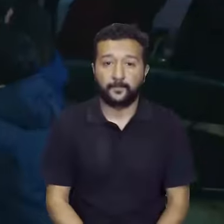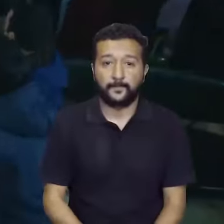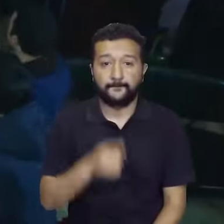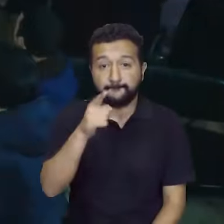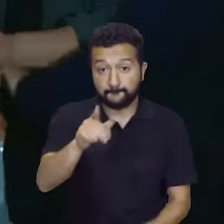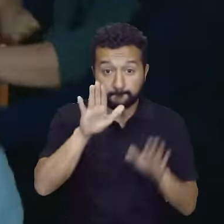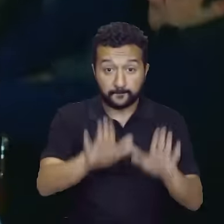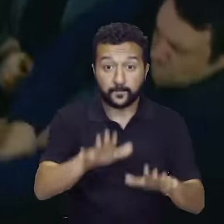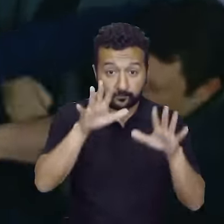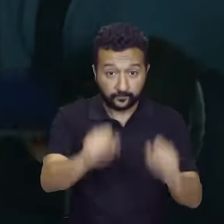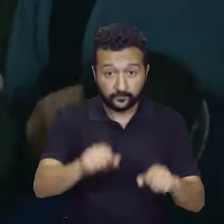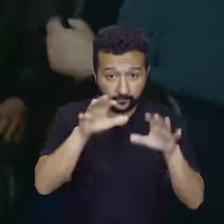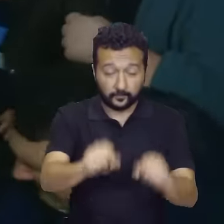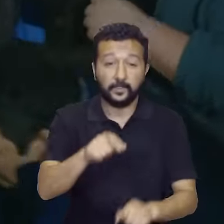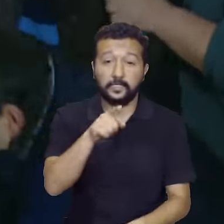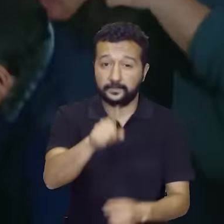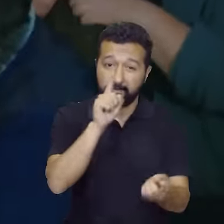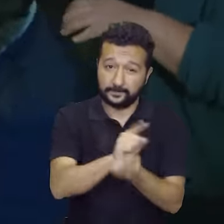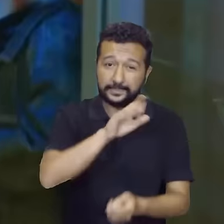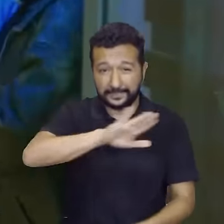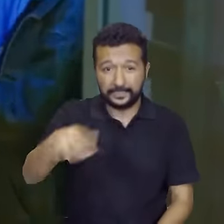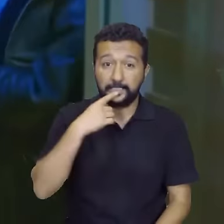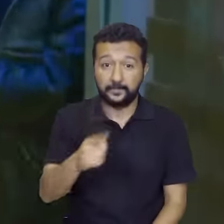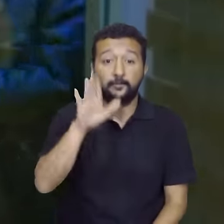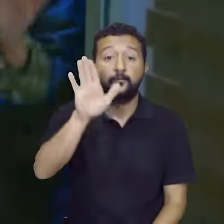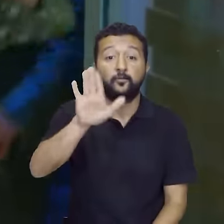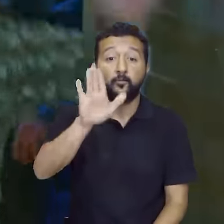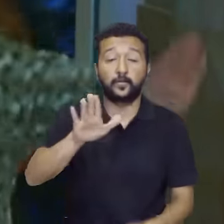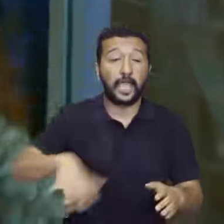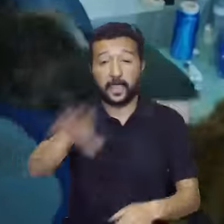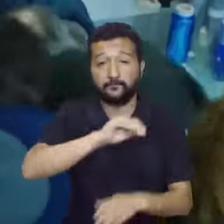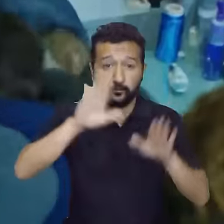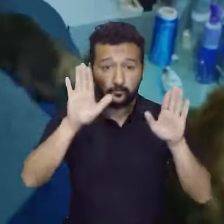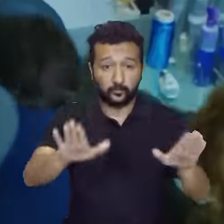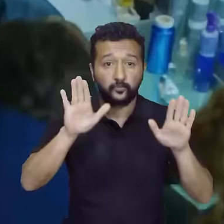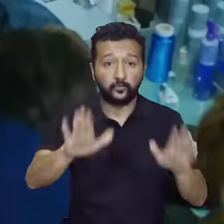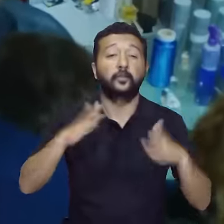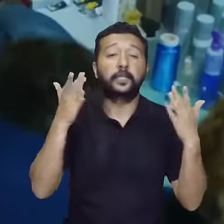Aralarından sıyrılarak kaçmaya çalışırken yakaladılar, yumukluyorlar.